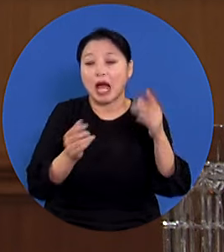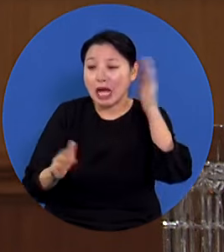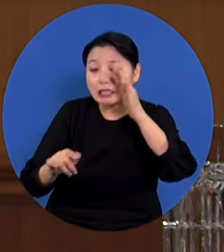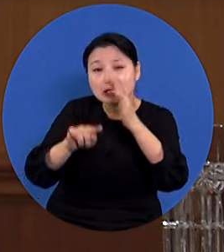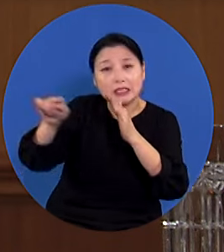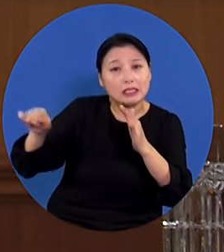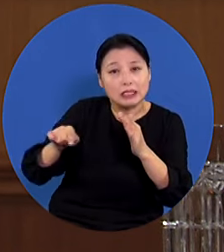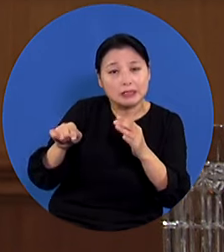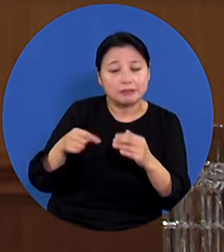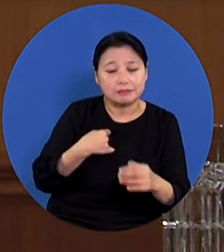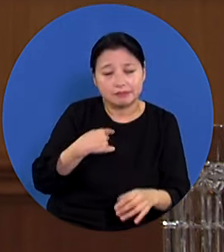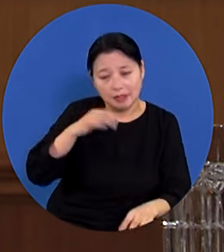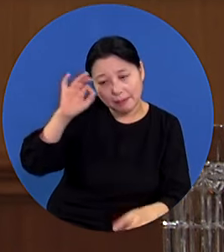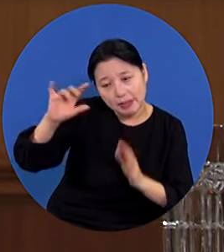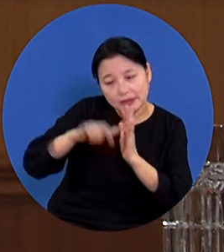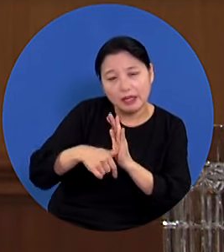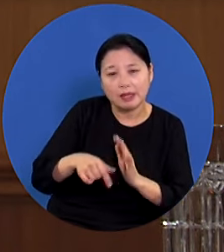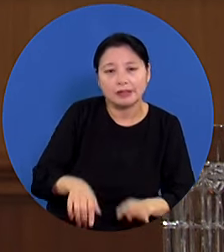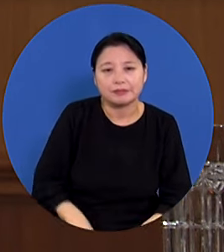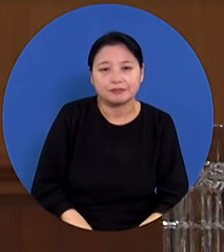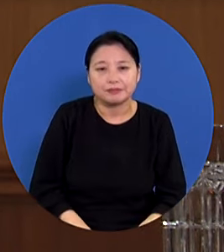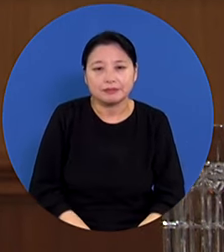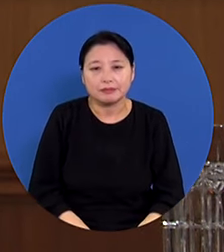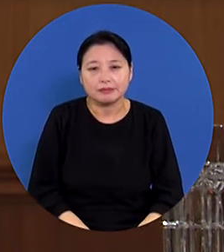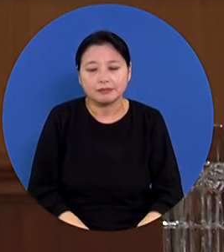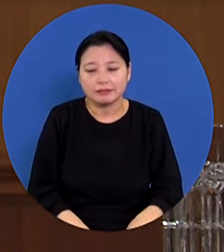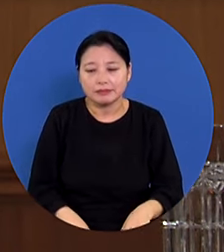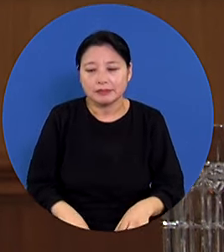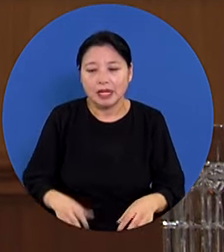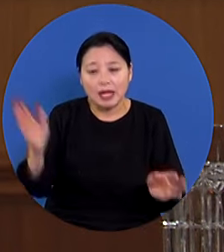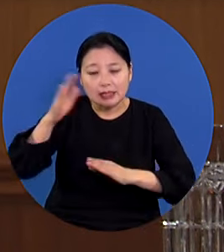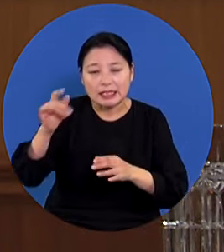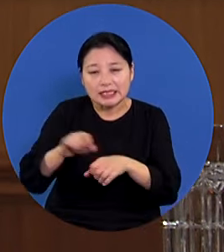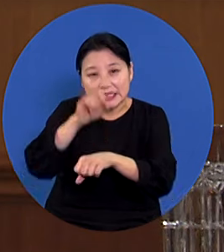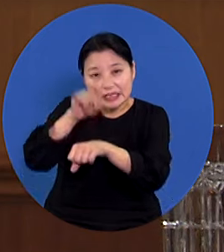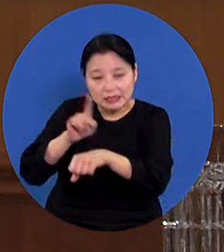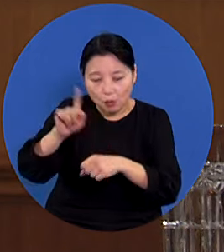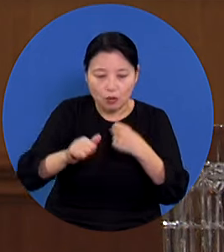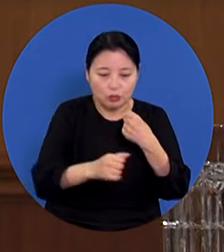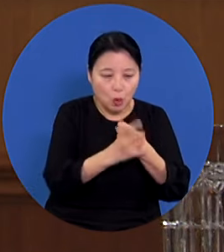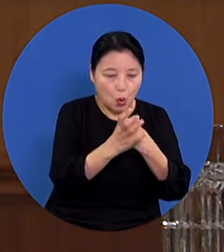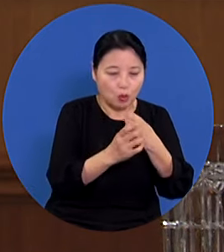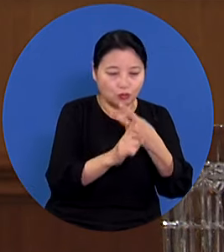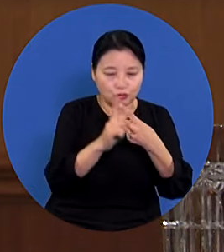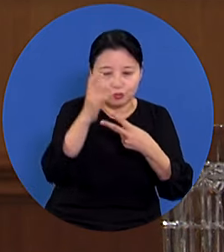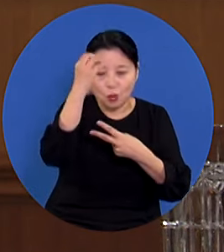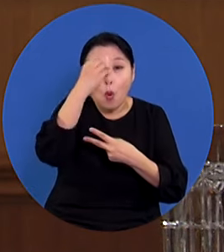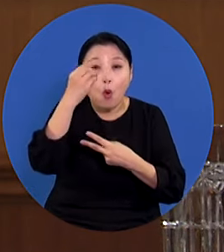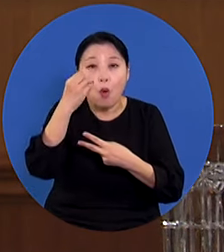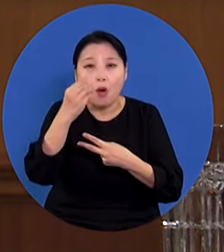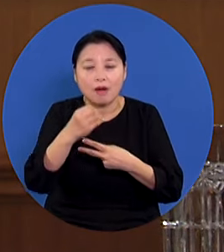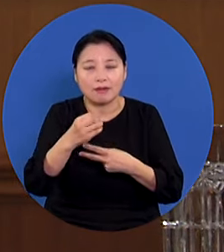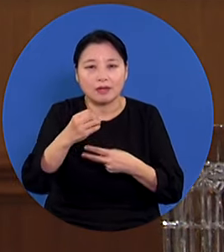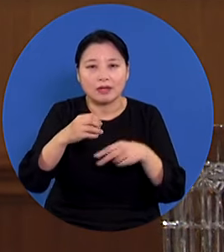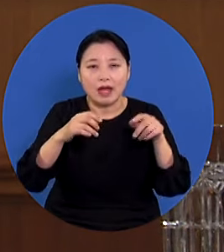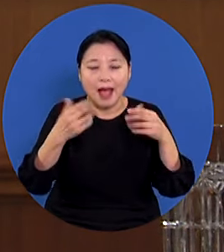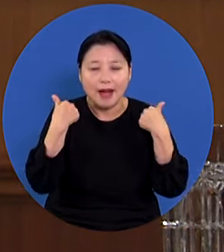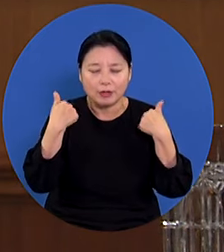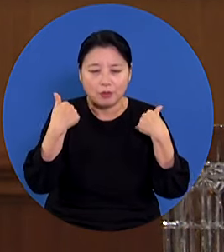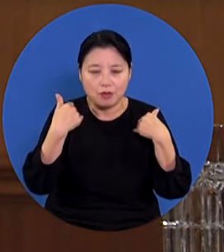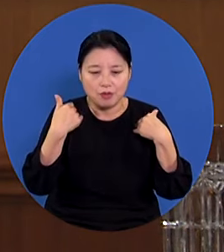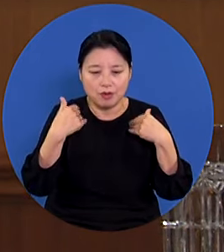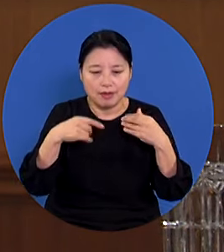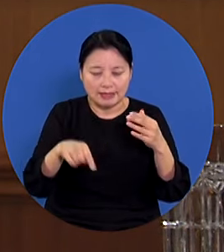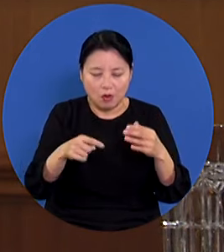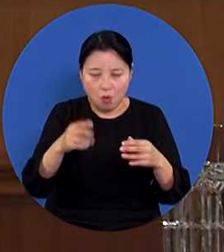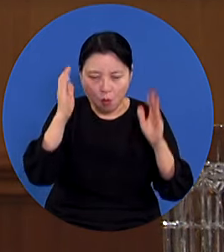학생들이 약간 제가 관찰하는 카이스트 학생들의 특징은 초중고등학교에서 나름대로 우리나라 지금